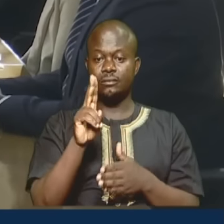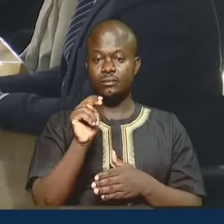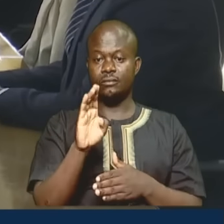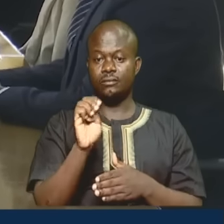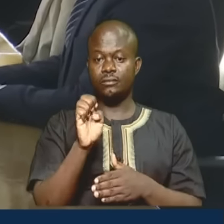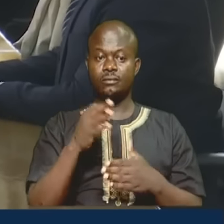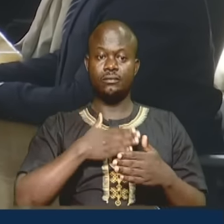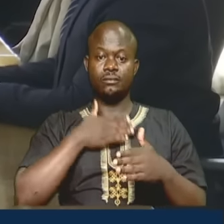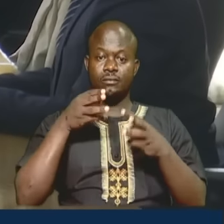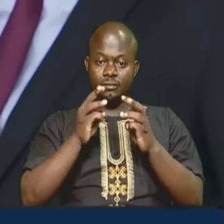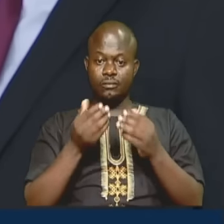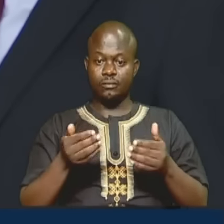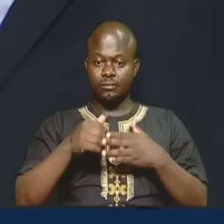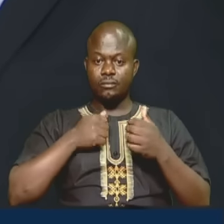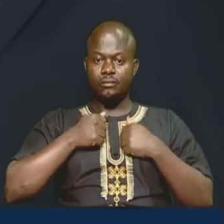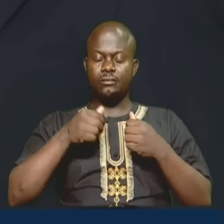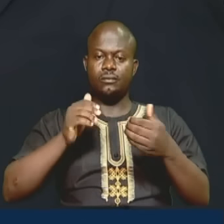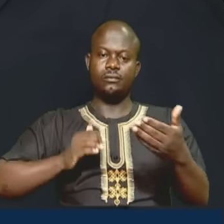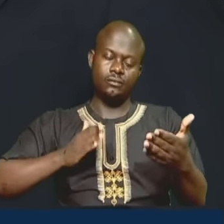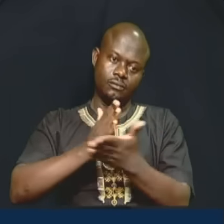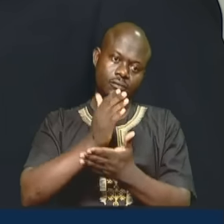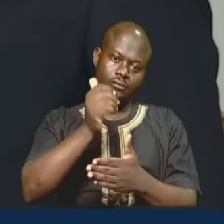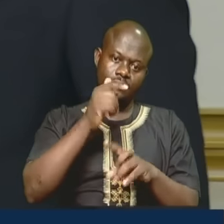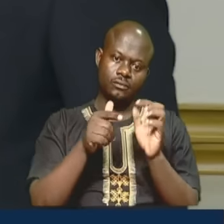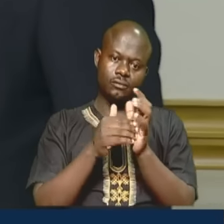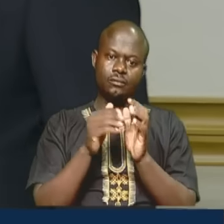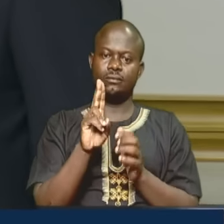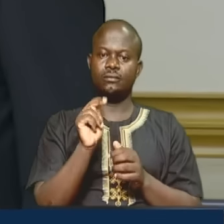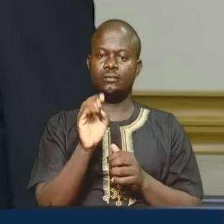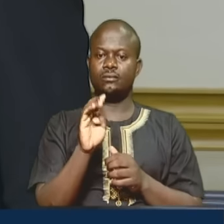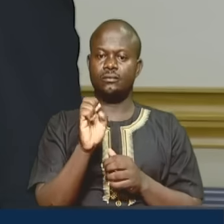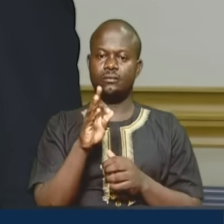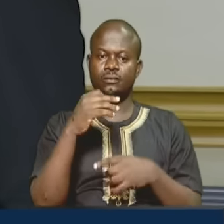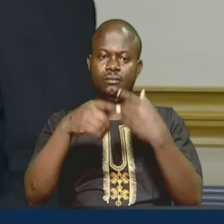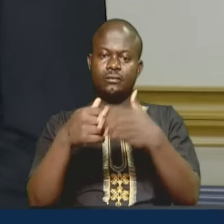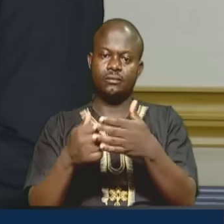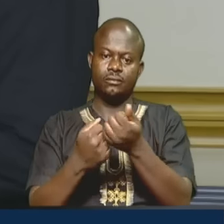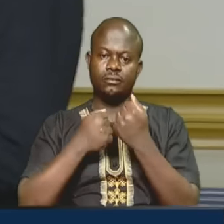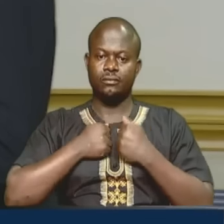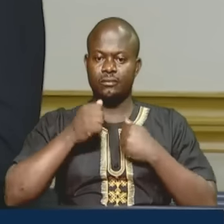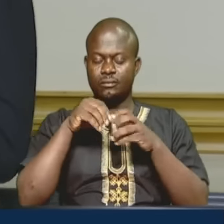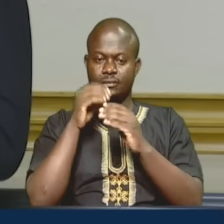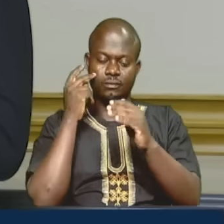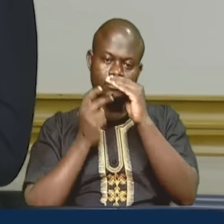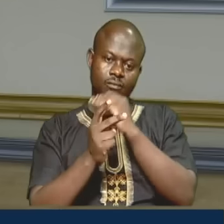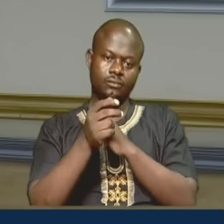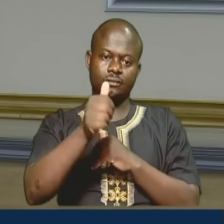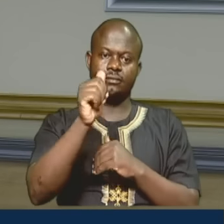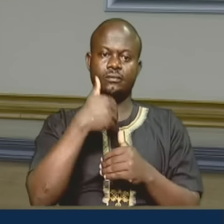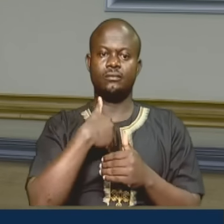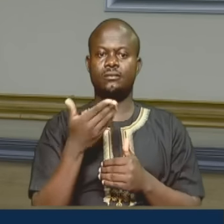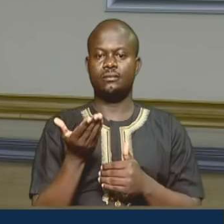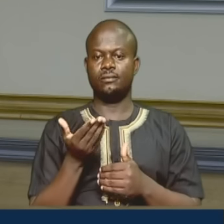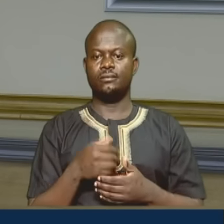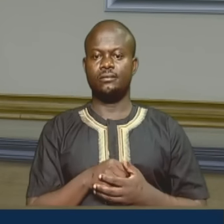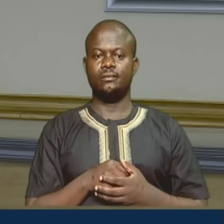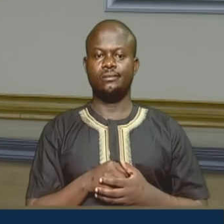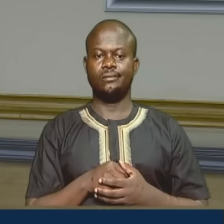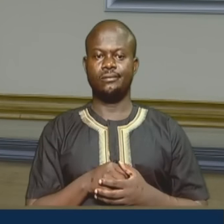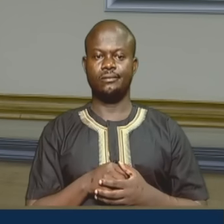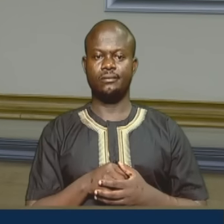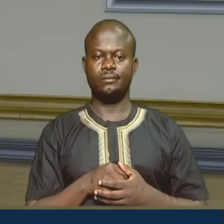yishimira uburyo umwana mu Rwanda ahabwa uburenganzira, ndetse ngo UNICEF izakomeza gushyigikira u Rwanda mu cyerekezo rufite. So we continue to